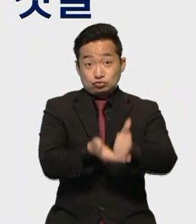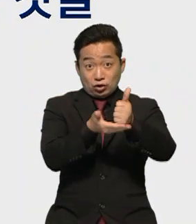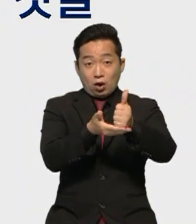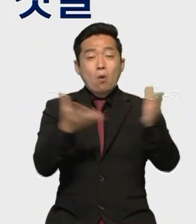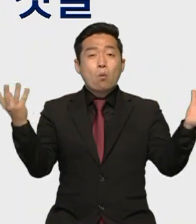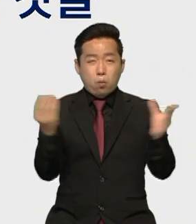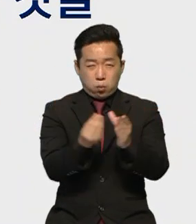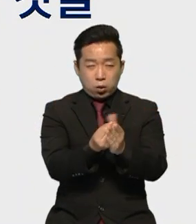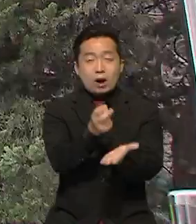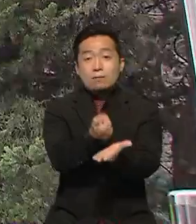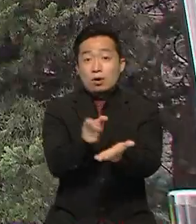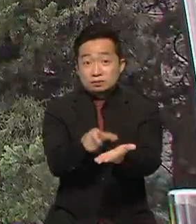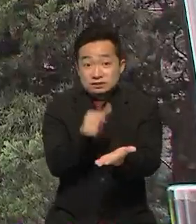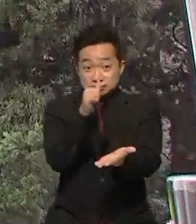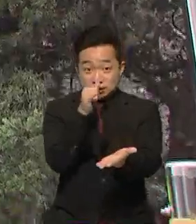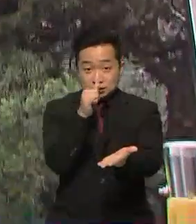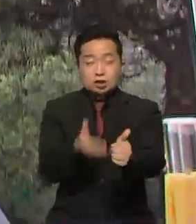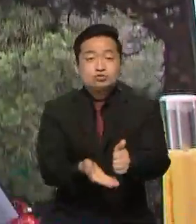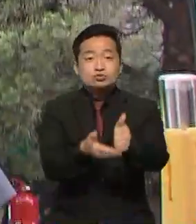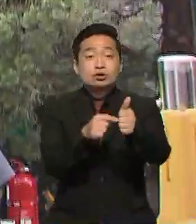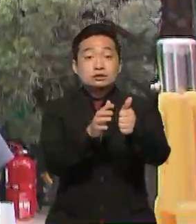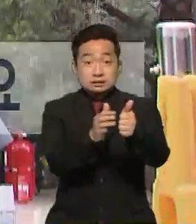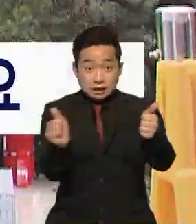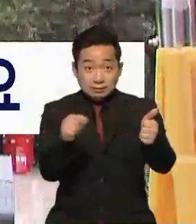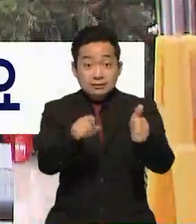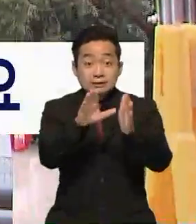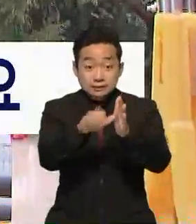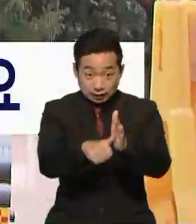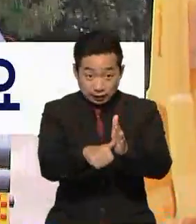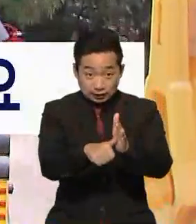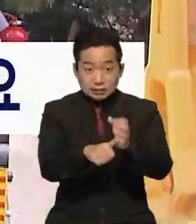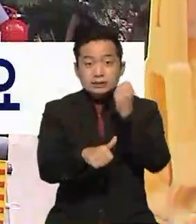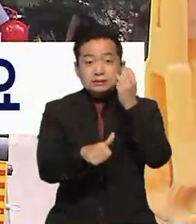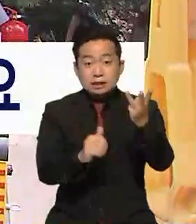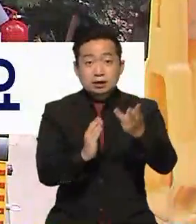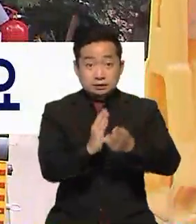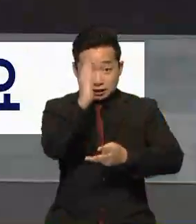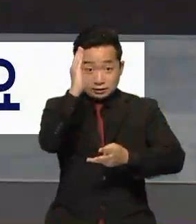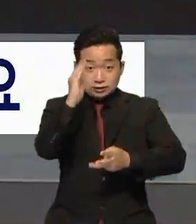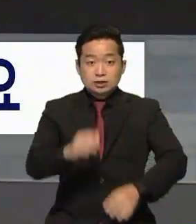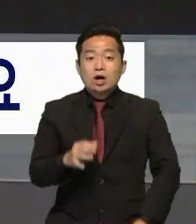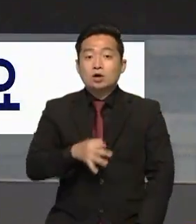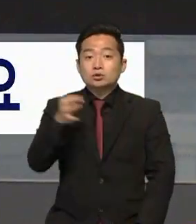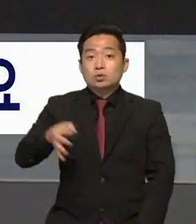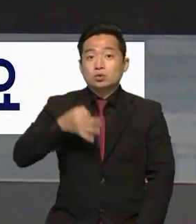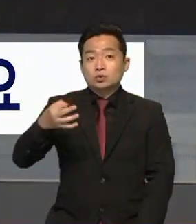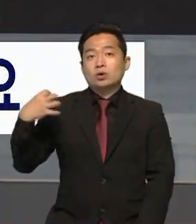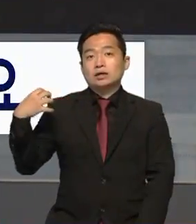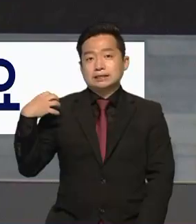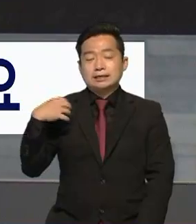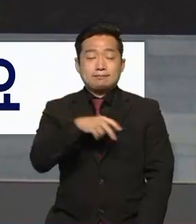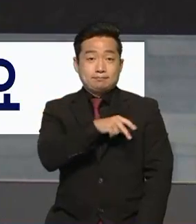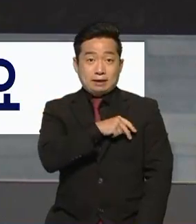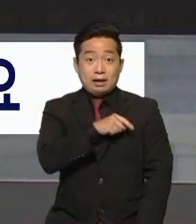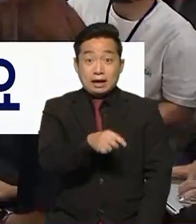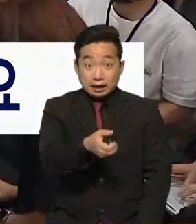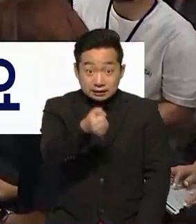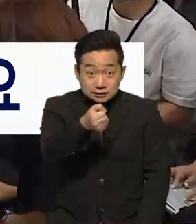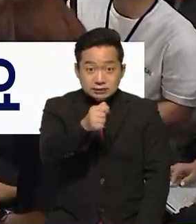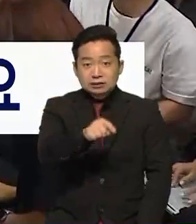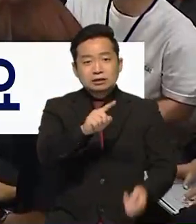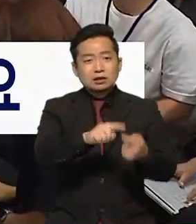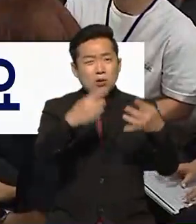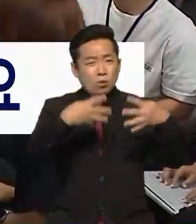것이 원칙입니다. 추천 대상은 그 시점까지 3개월 이상 당비를 낸 책임 당원이어서 이 전 대표는 일단